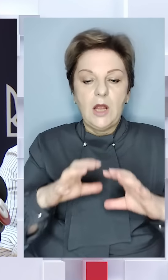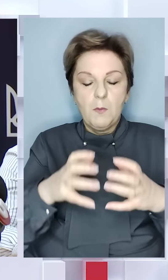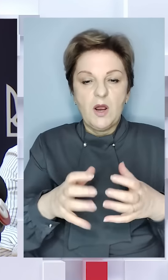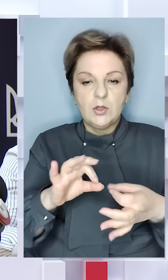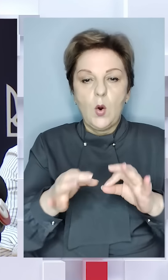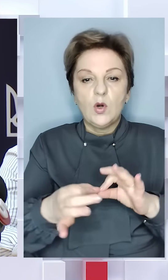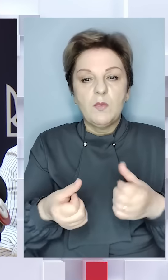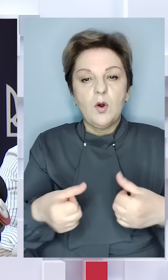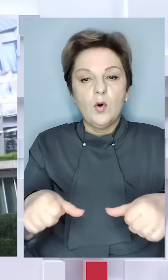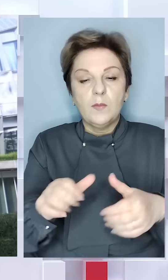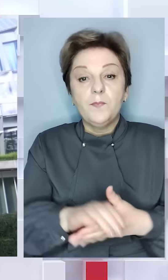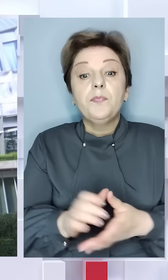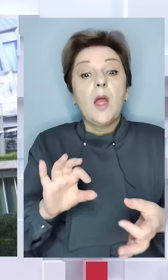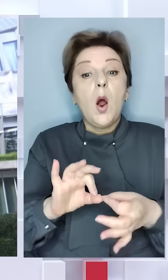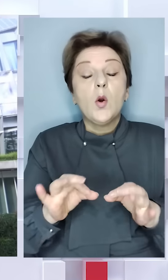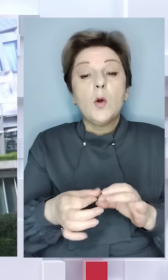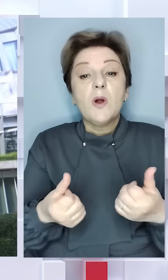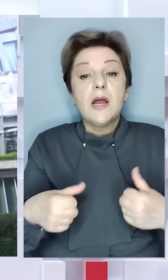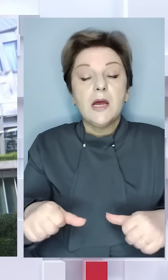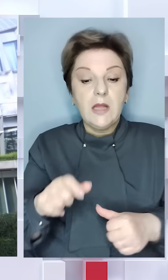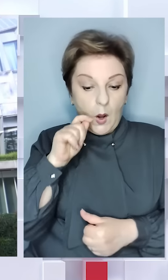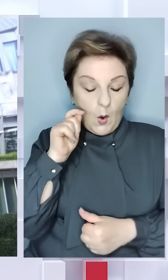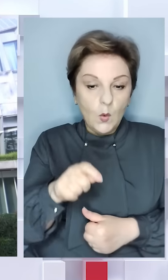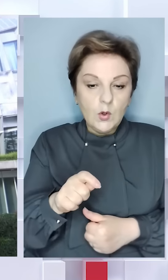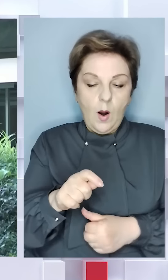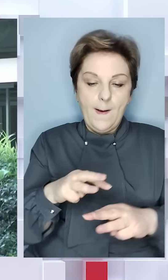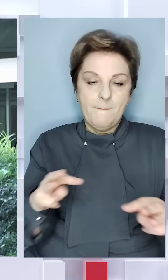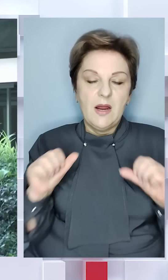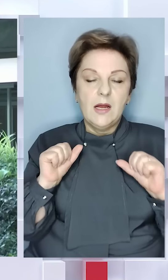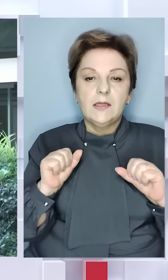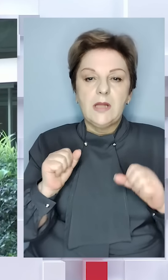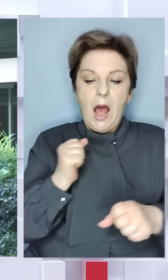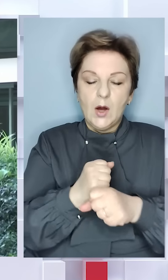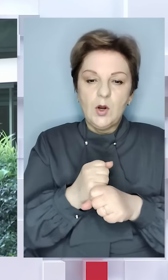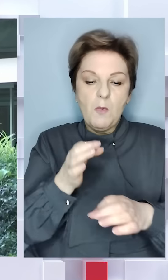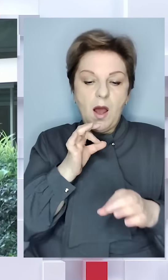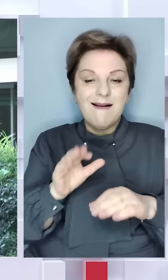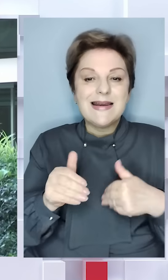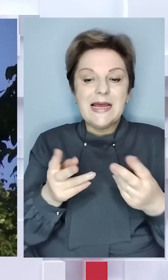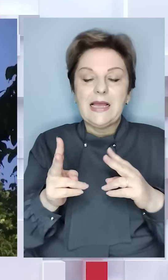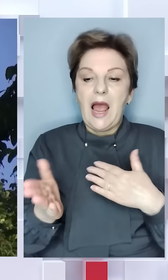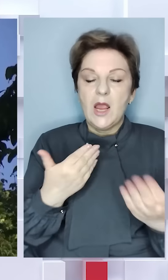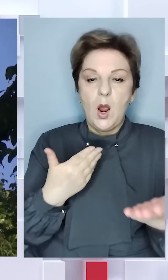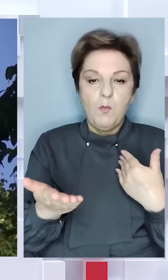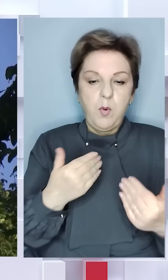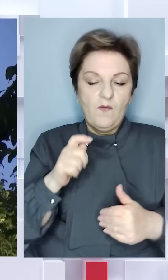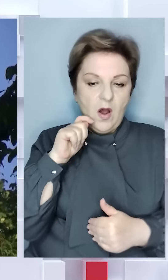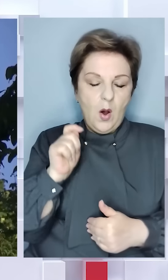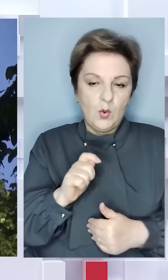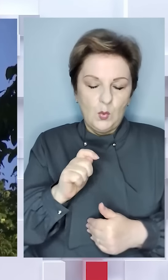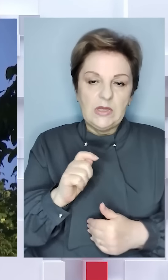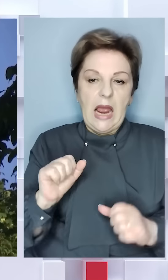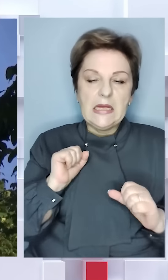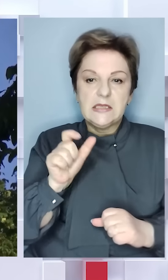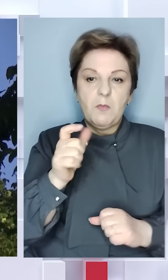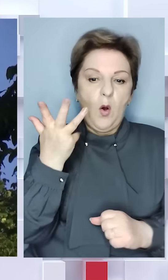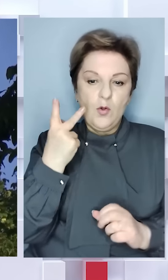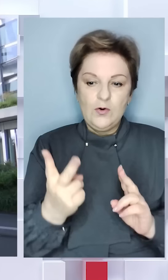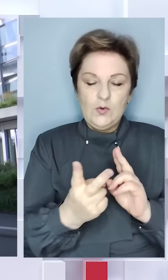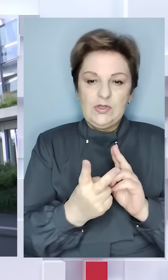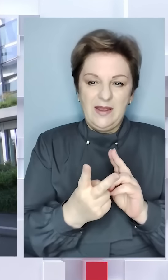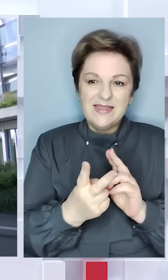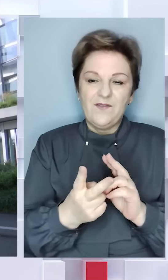Міжнародного олімпійського комітету. Олімпійський комітет України та Мінспорт розробили рекомендації, як поводити українським спортсменам при зустрічі